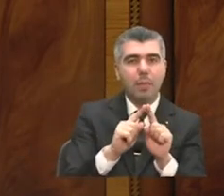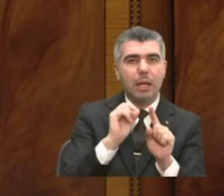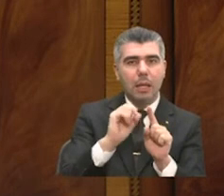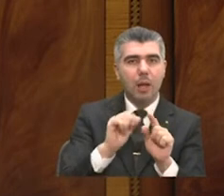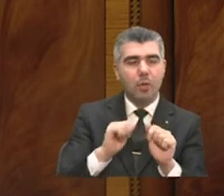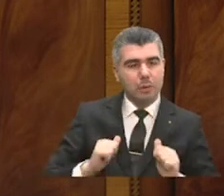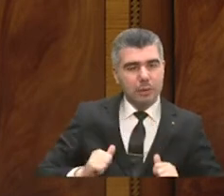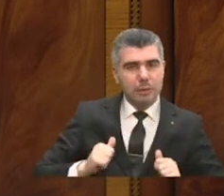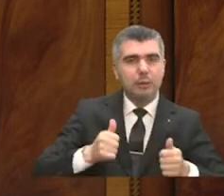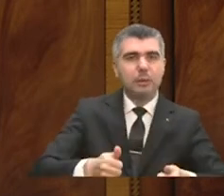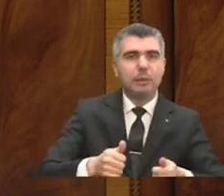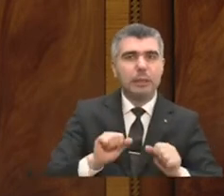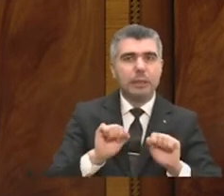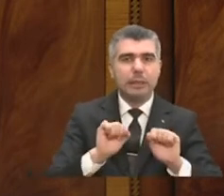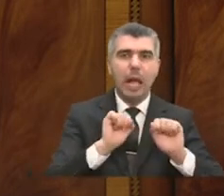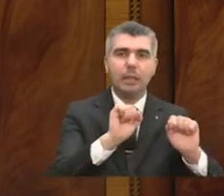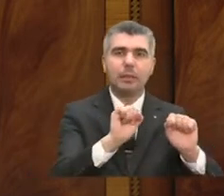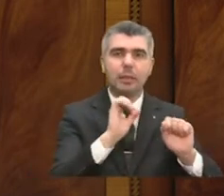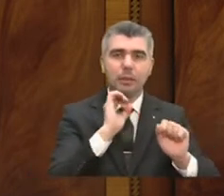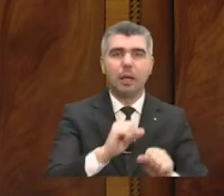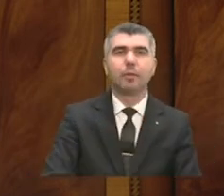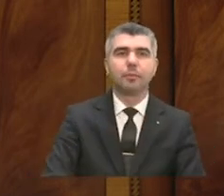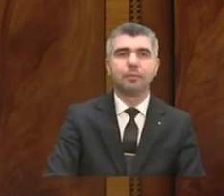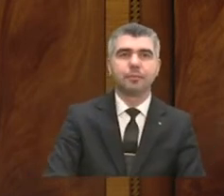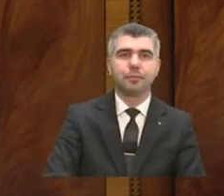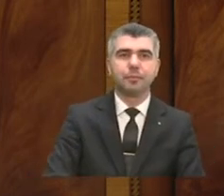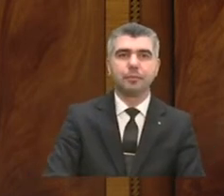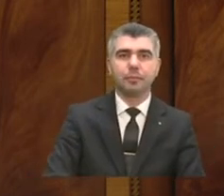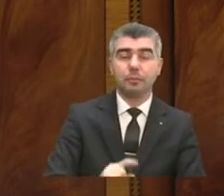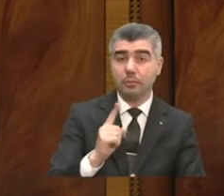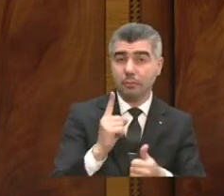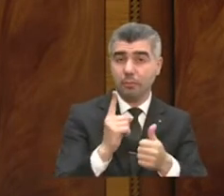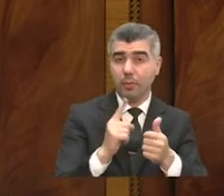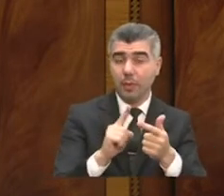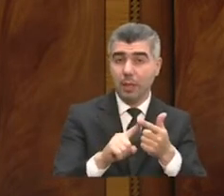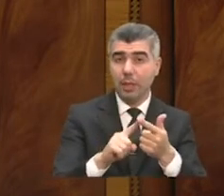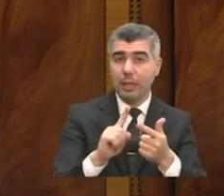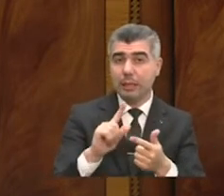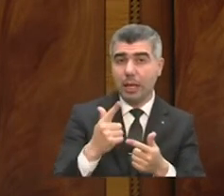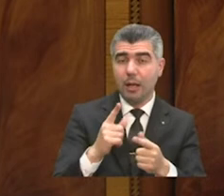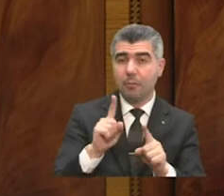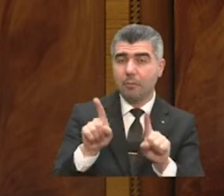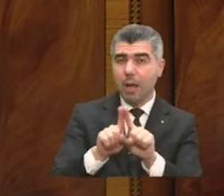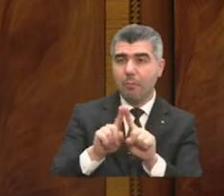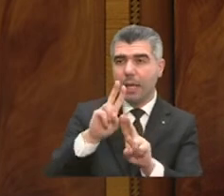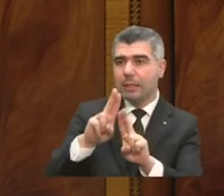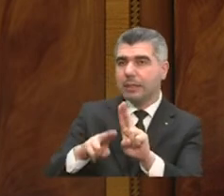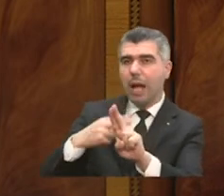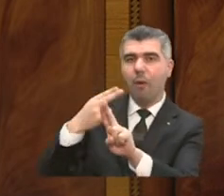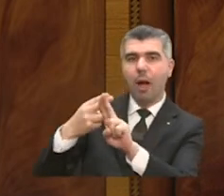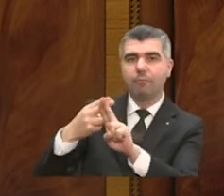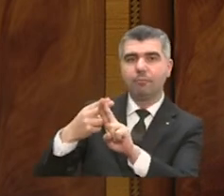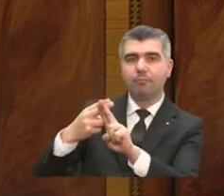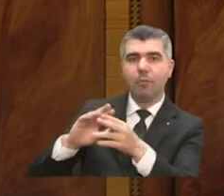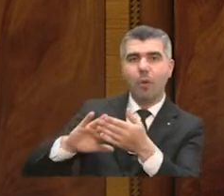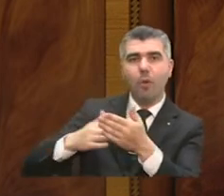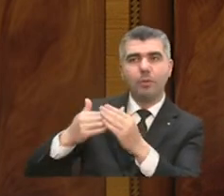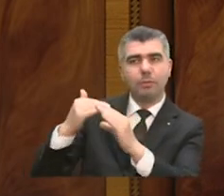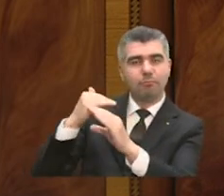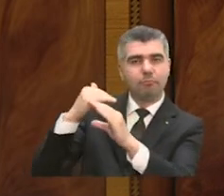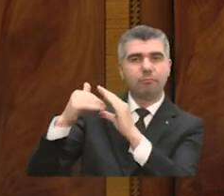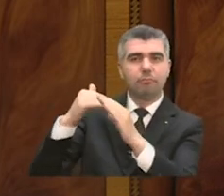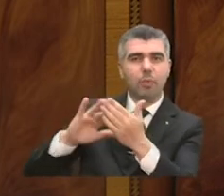moyen pour faire face aux défis au niveau de notre pays. Mais c'est également la